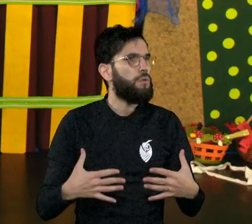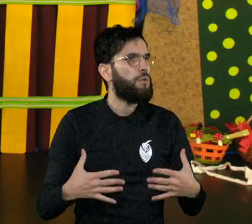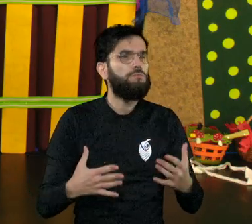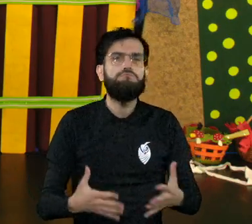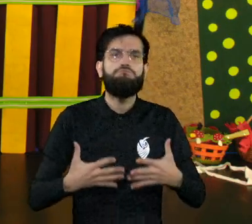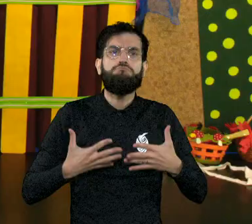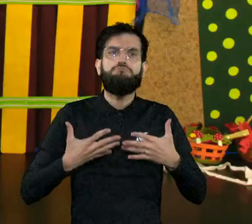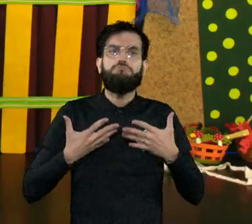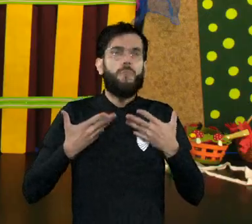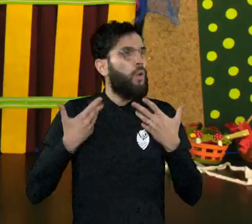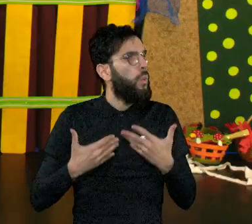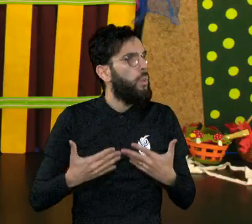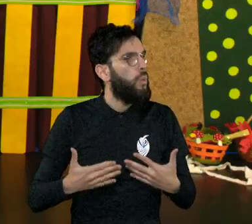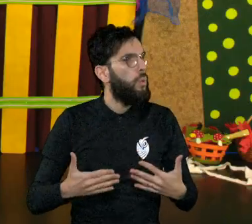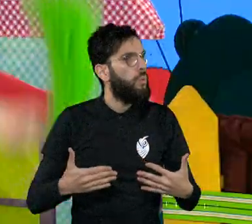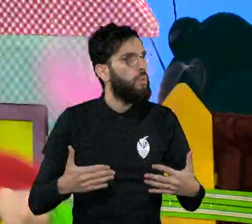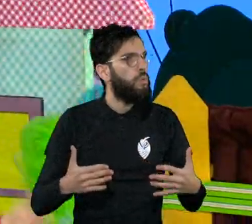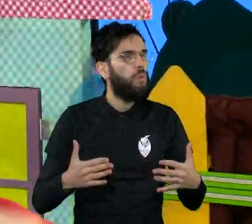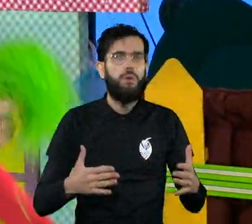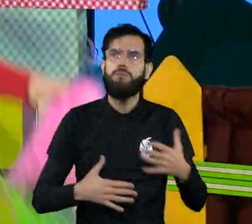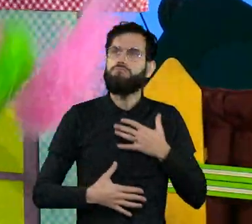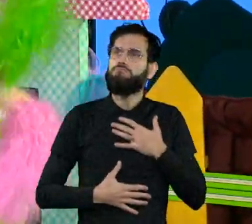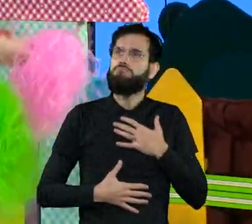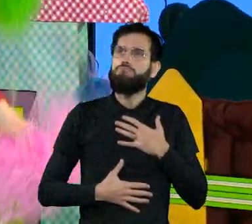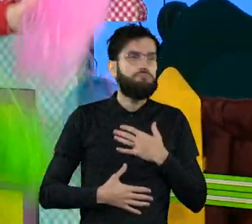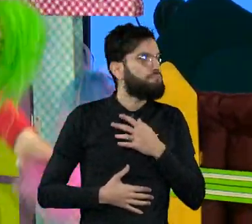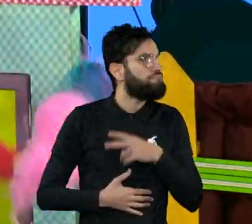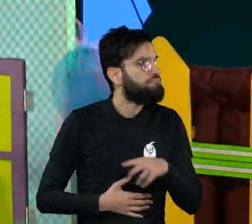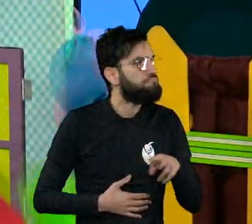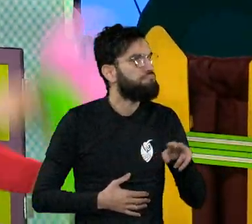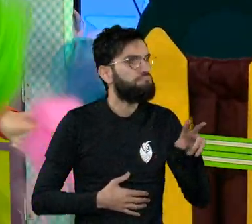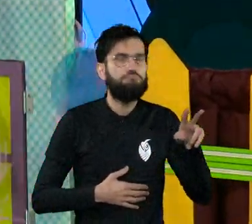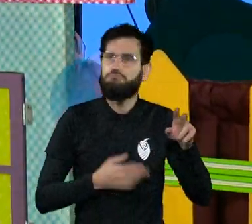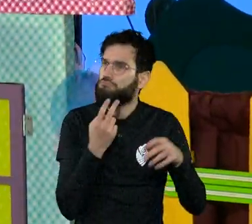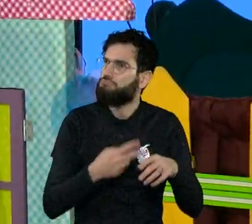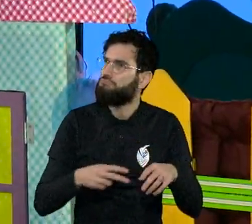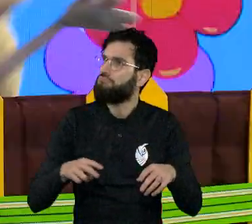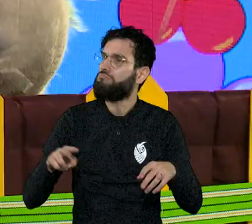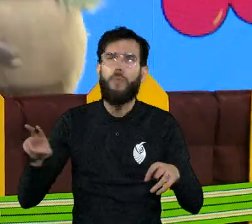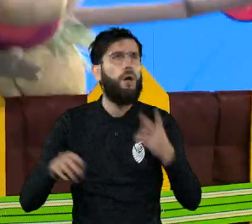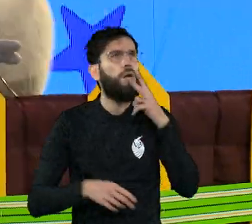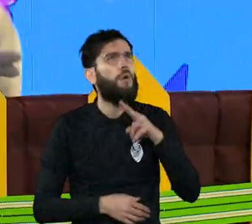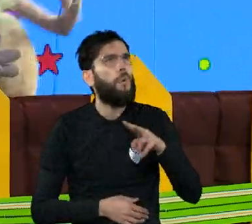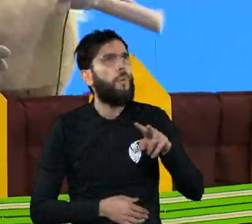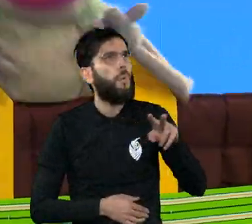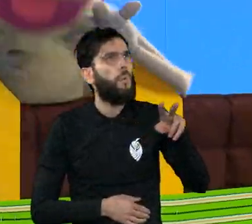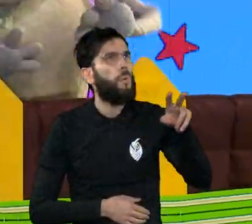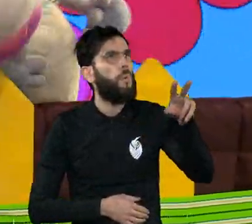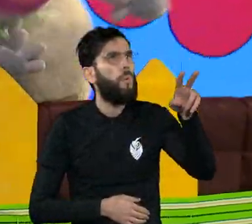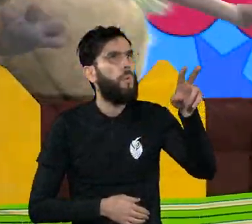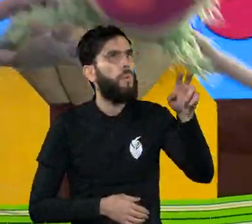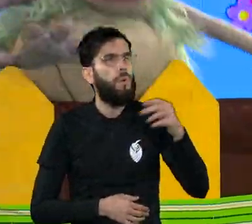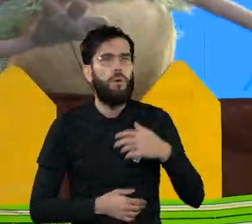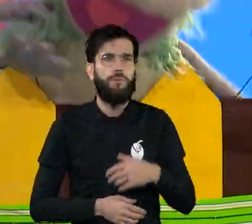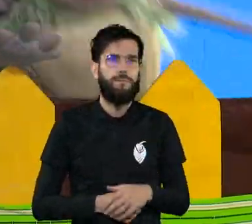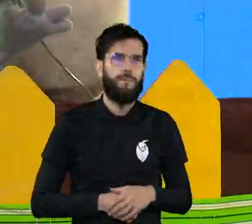dva, raz, dva, na ornici brázda, po nej